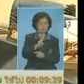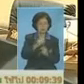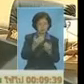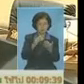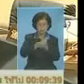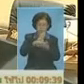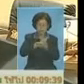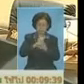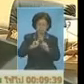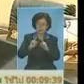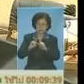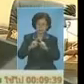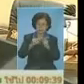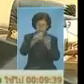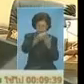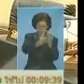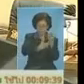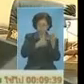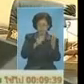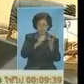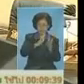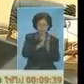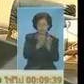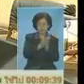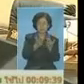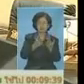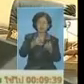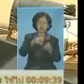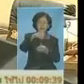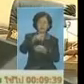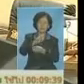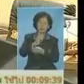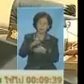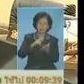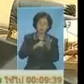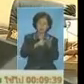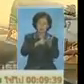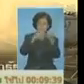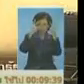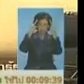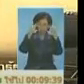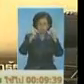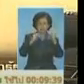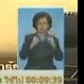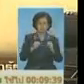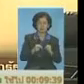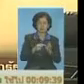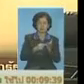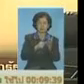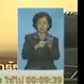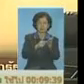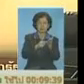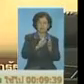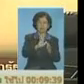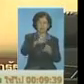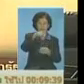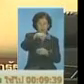24/03/423ลง29/2เป็นหนังสือที่พลเอกพชรวาทวงศ์วรรณนำเสนอต่อนายกรัฐมนตรีจากการเสนอของพงศพั